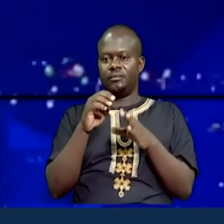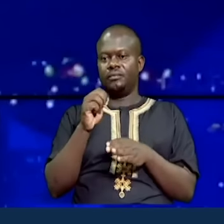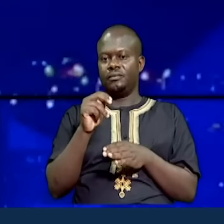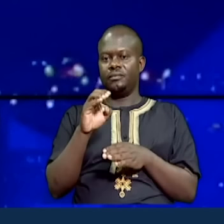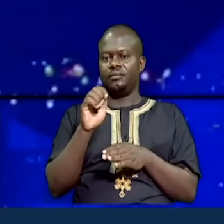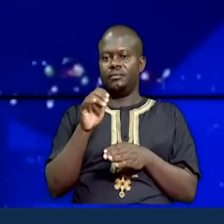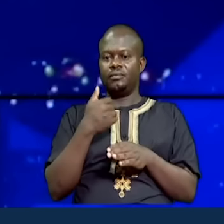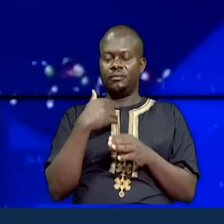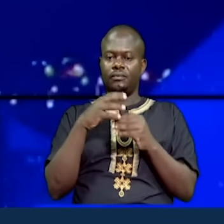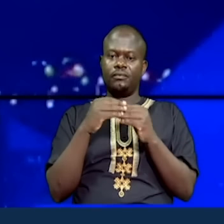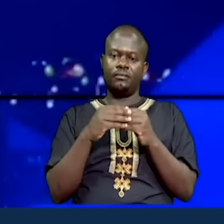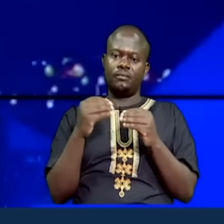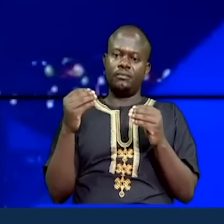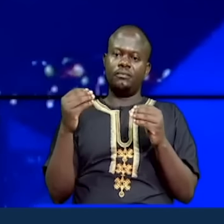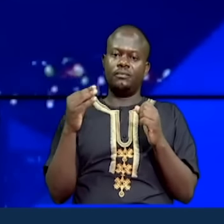amanota